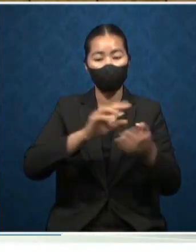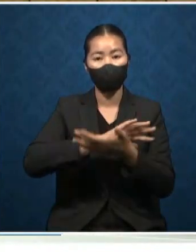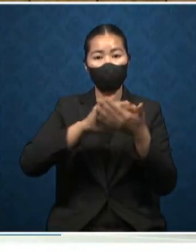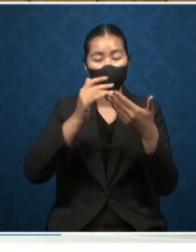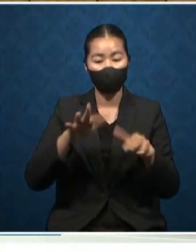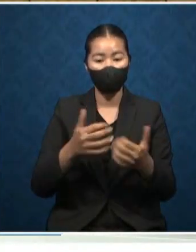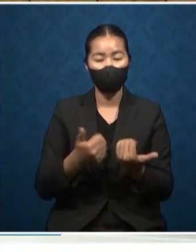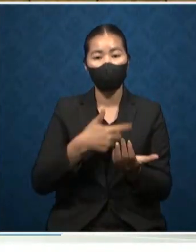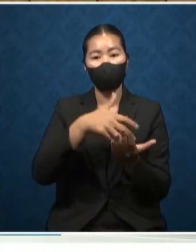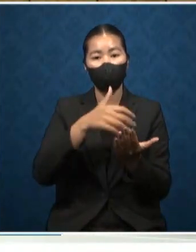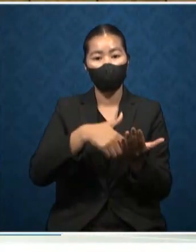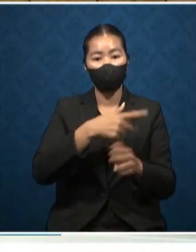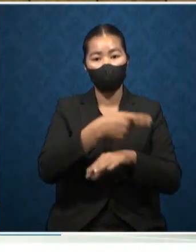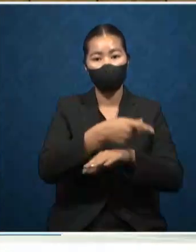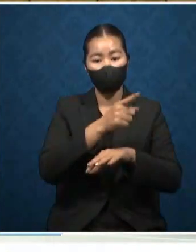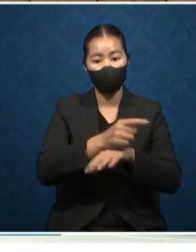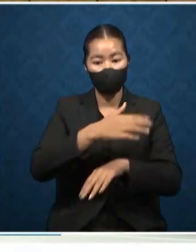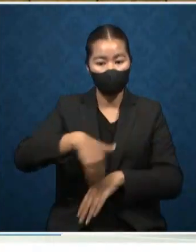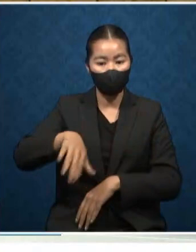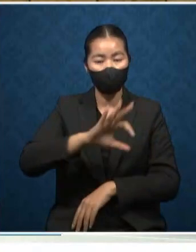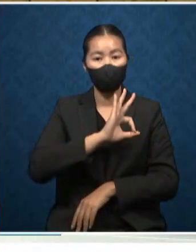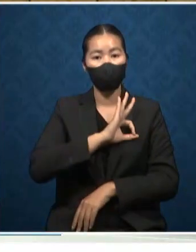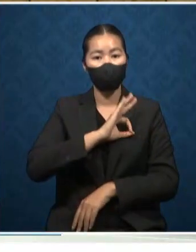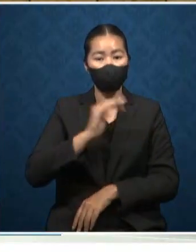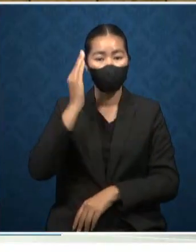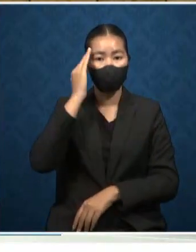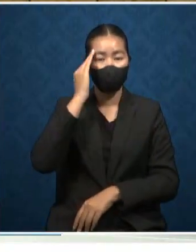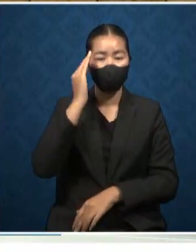ขอกราบเรียนท่านประธานและท่านสมาชิกผู้ทรงเกียรติทุกท่านรับทราบครับ